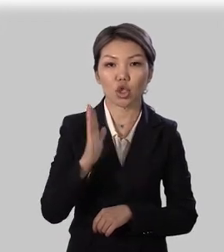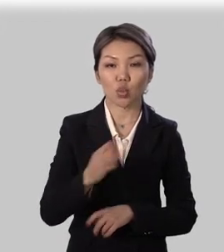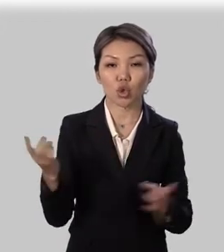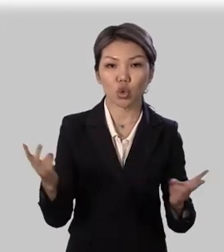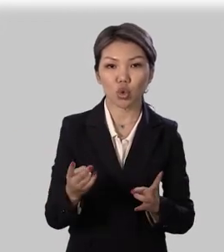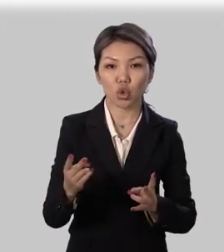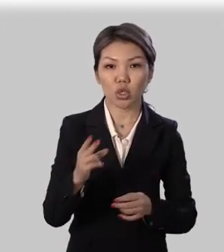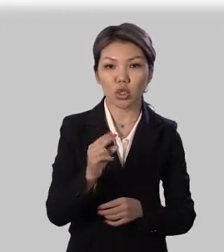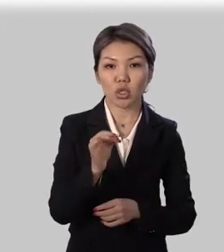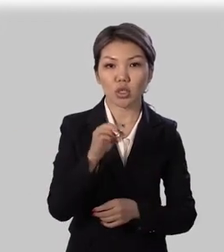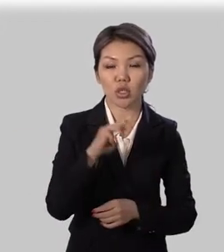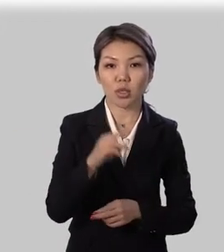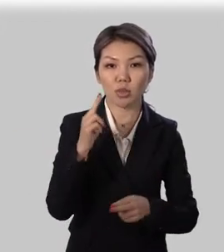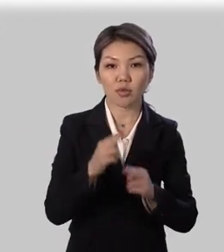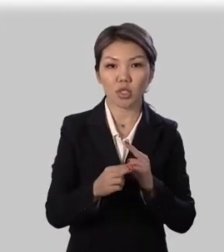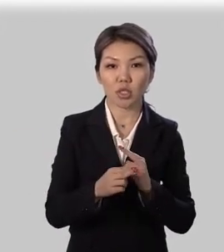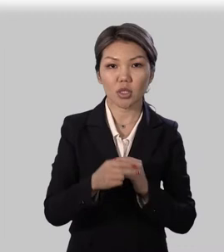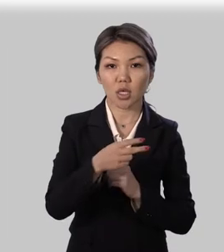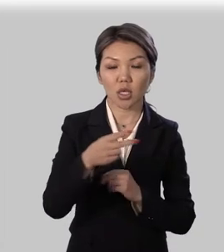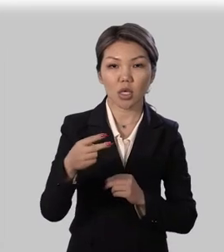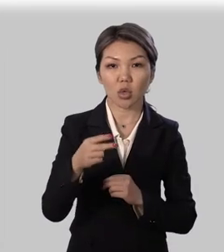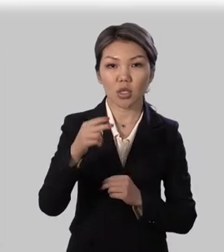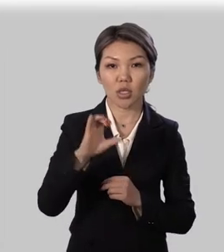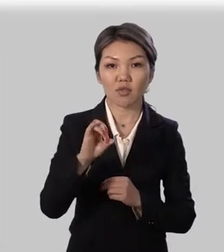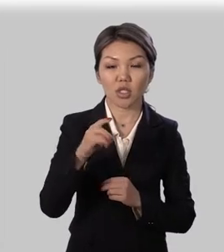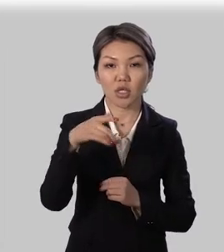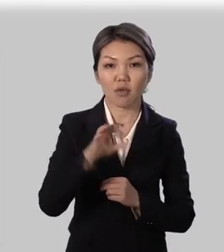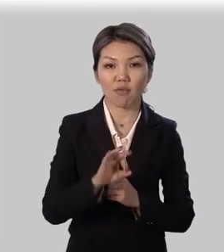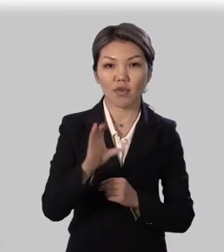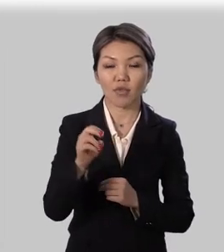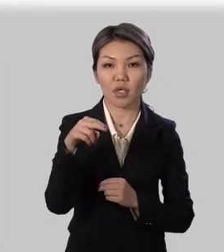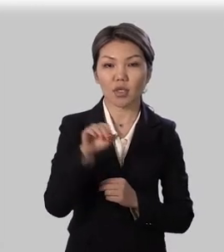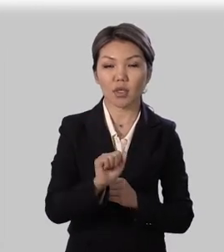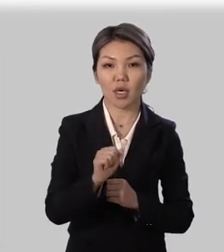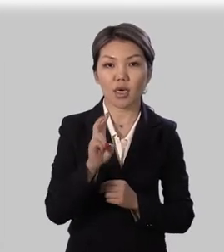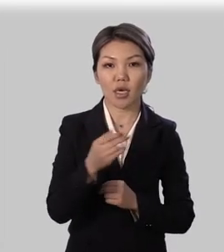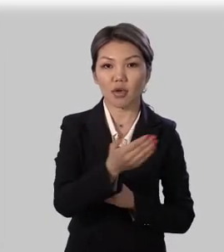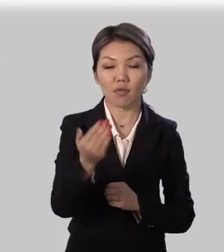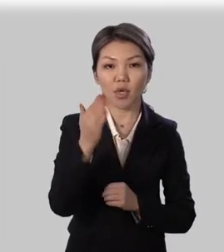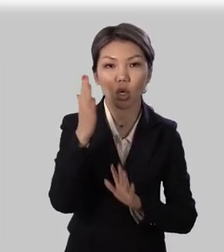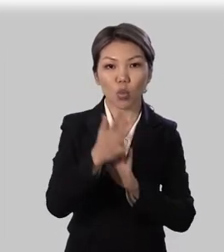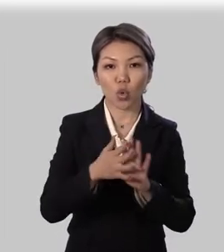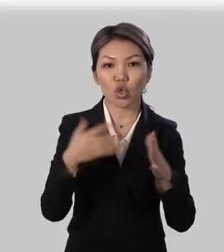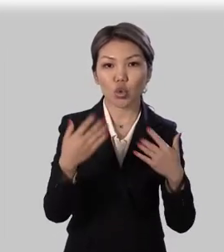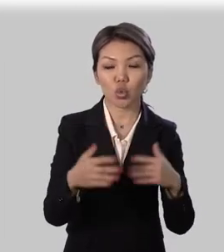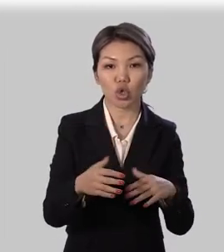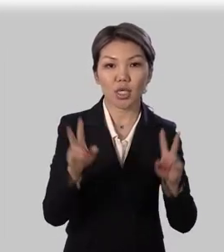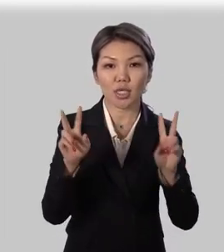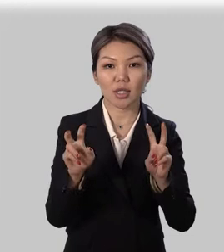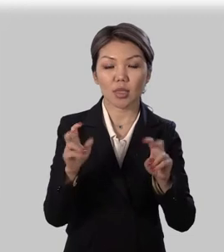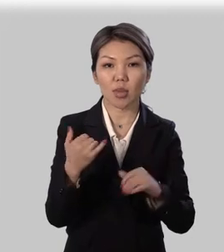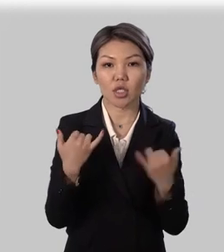чем завершится глагол совершенного вида как вы уже догадались тема